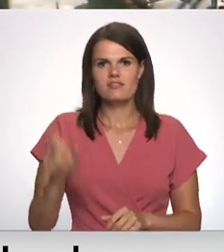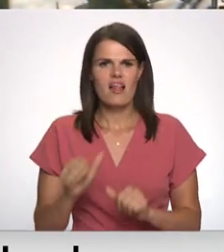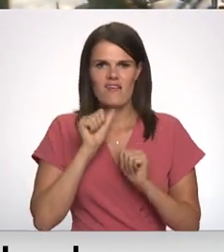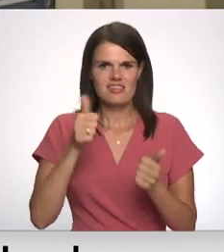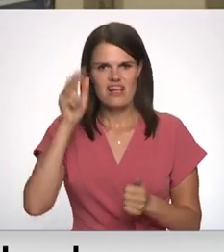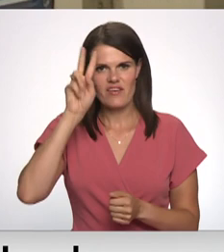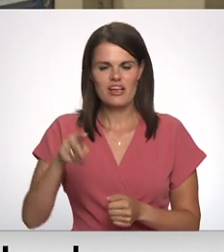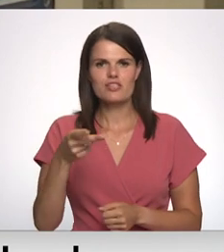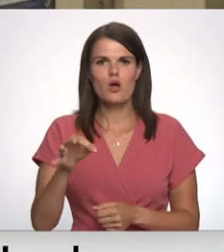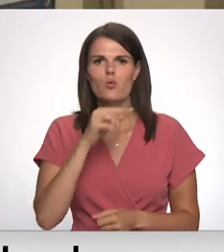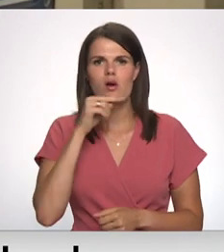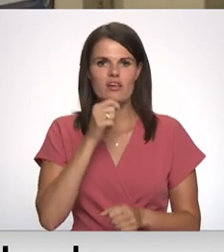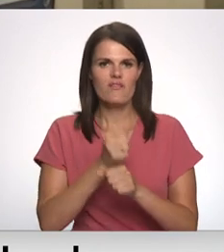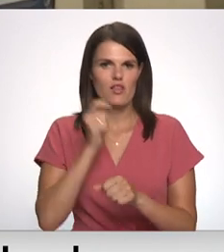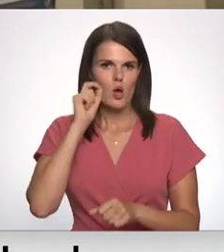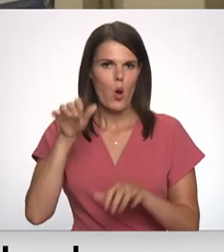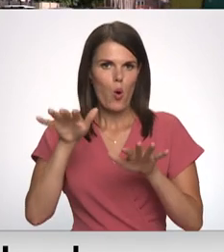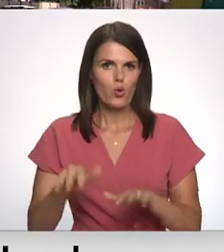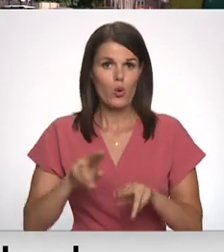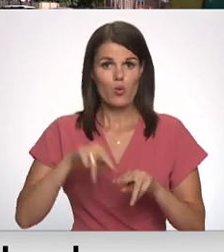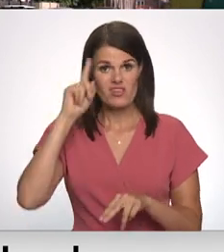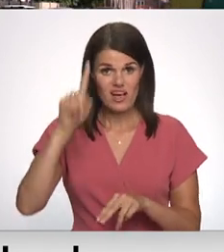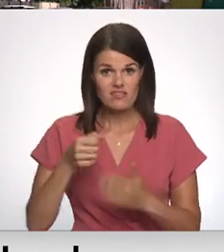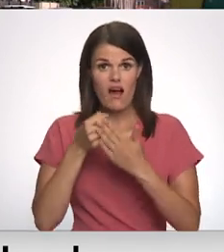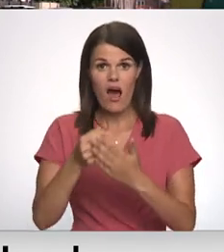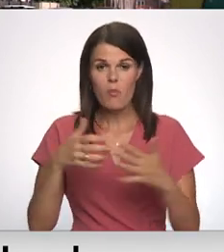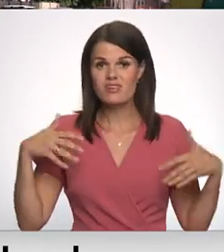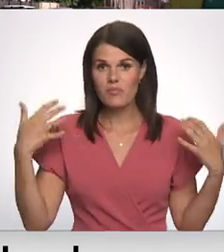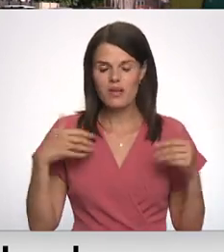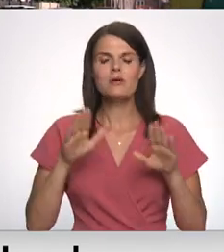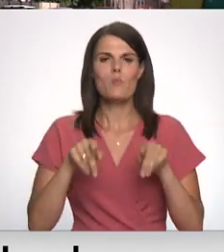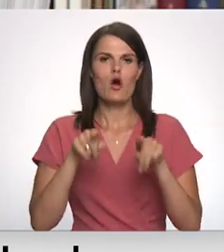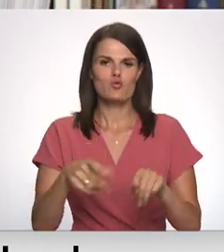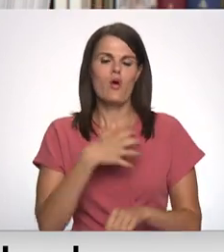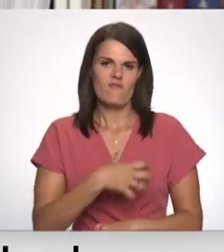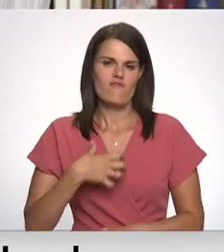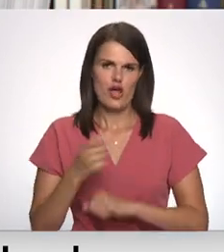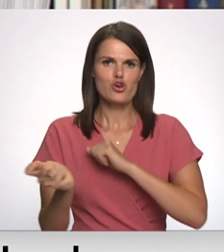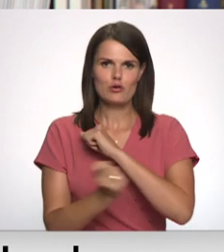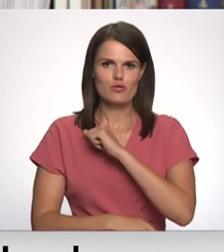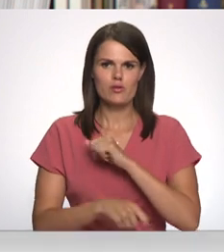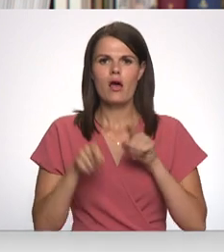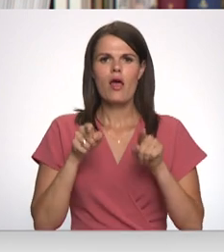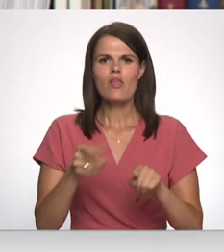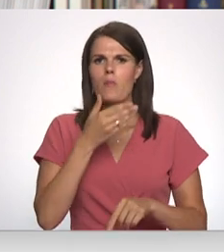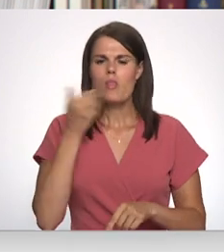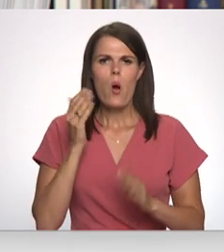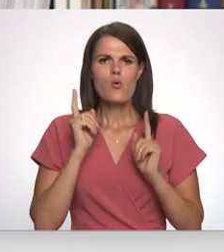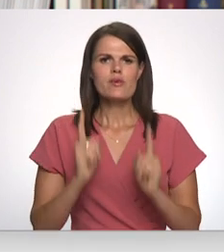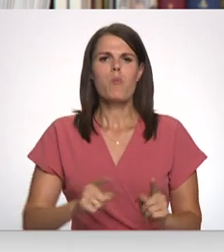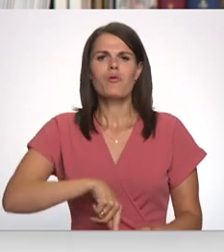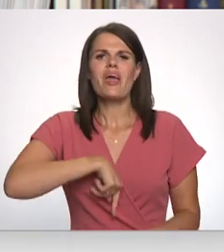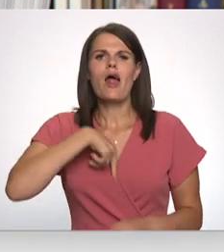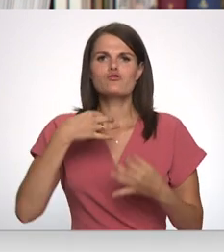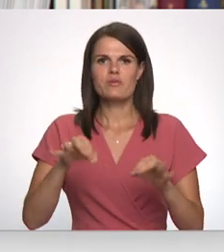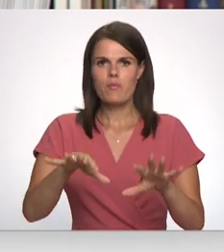ko Krievija dara Ukrainā. Un ja zien un atbalsta, priecājas, tad par to jāsoda. Tam nav jābūt ilgstošam brīvs atņemšanas sodam,